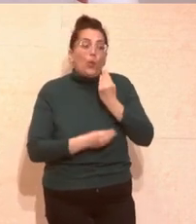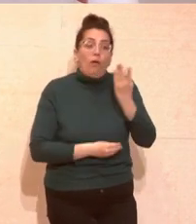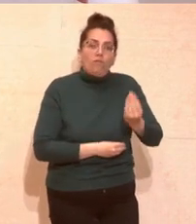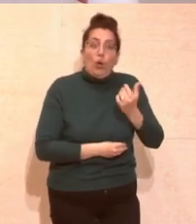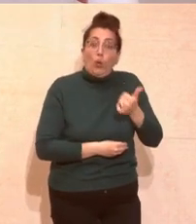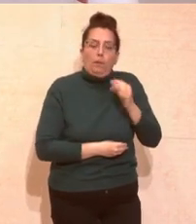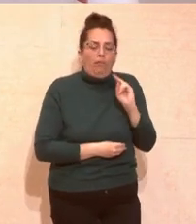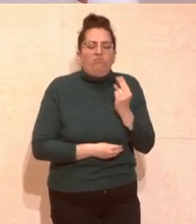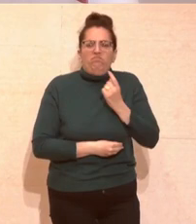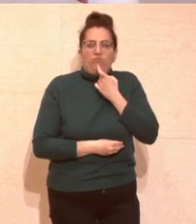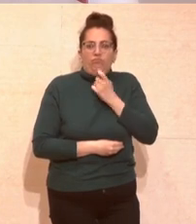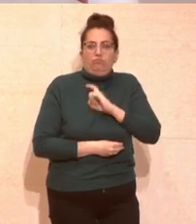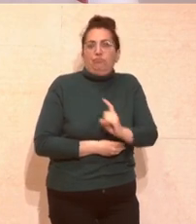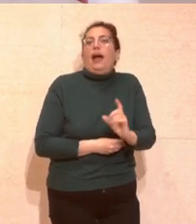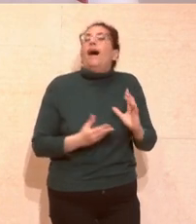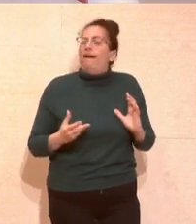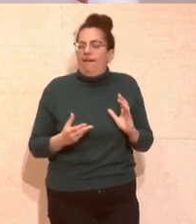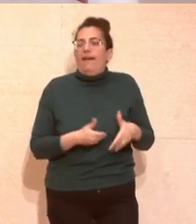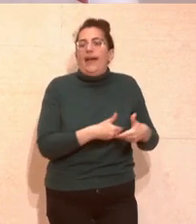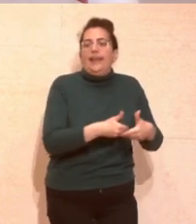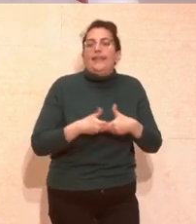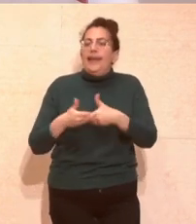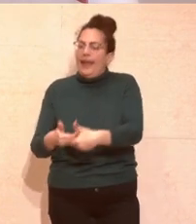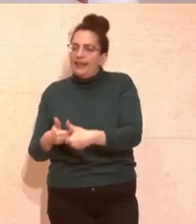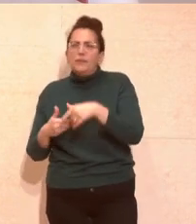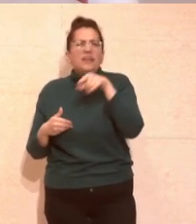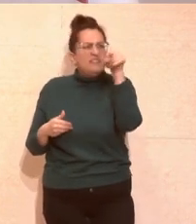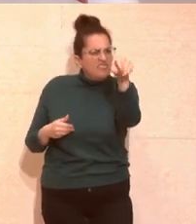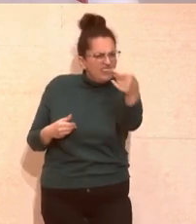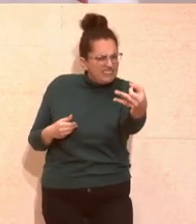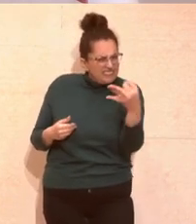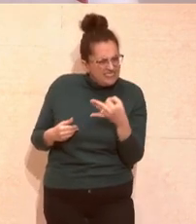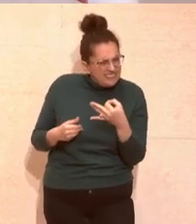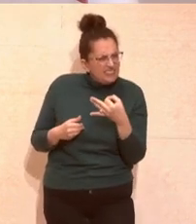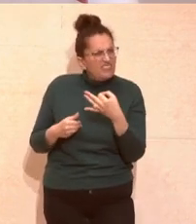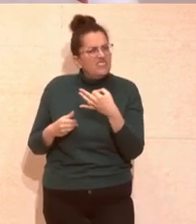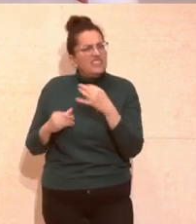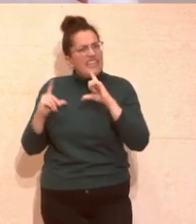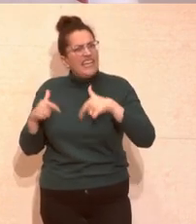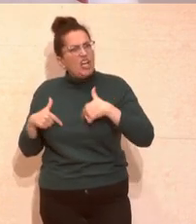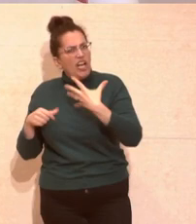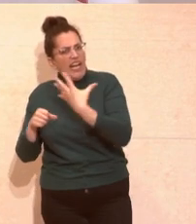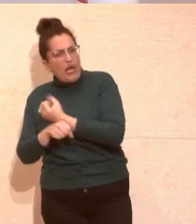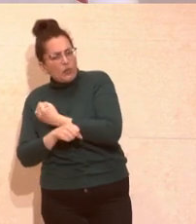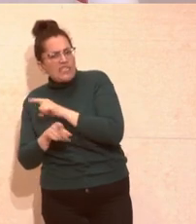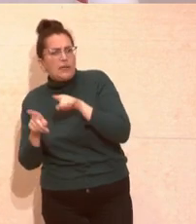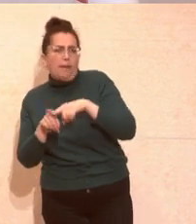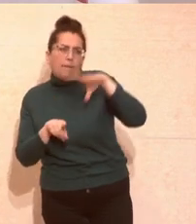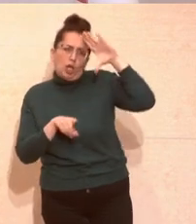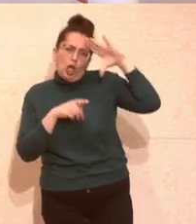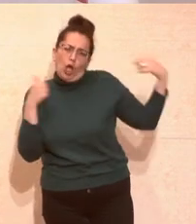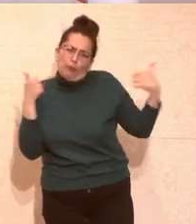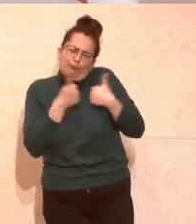dire, vous semblez faire un lien entre réussite scolaire et co-sleeping, comme on appelle ça. Et